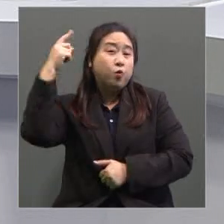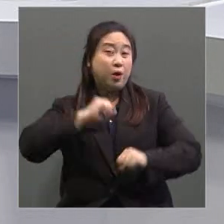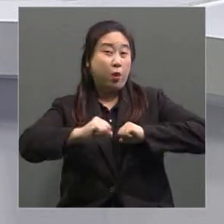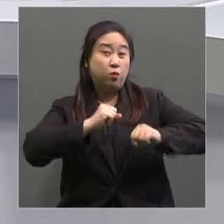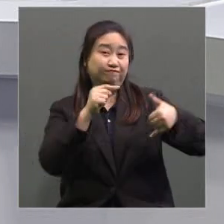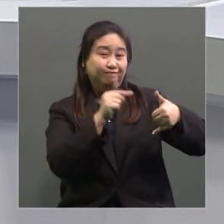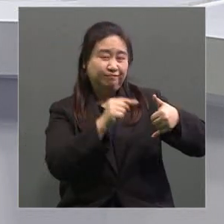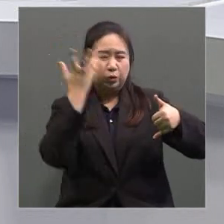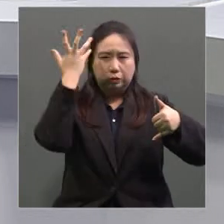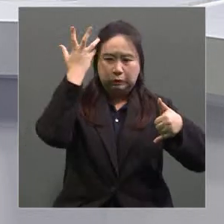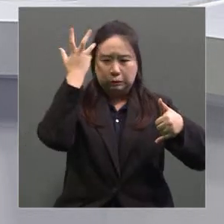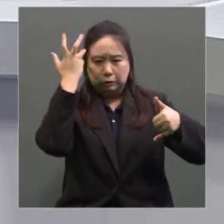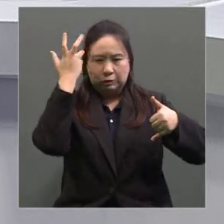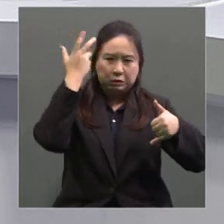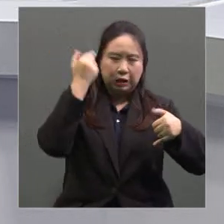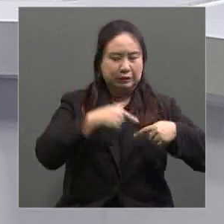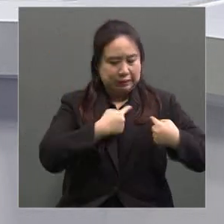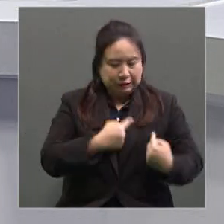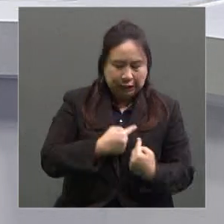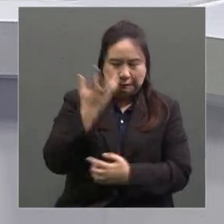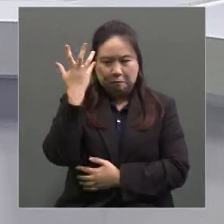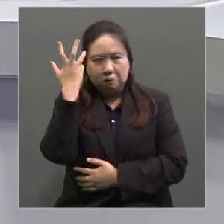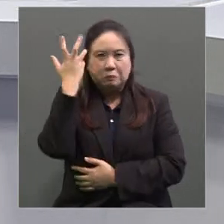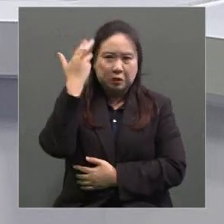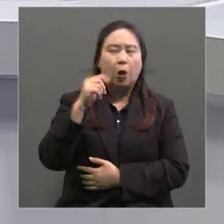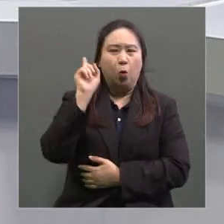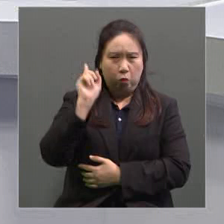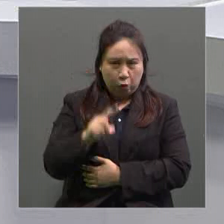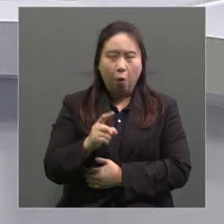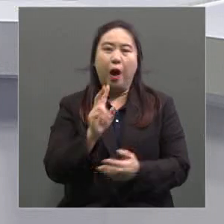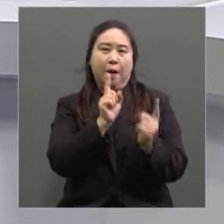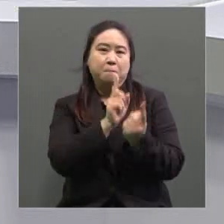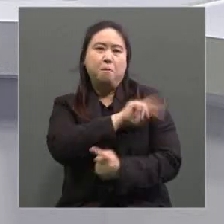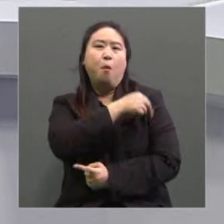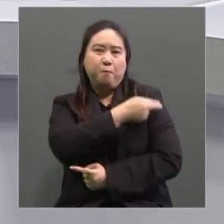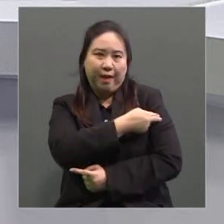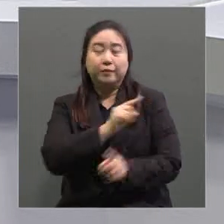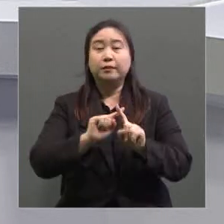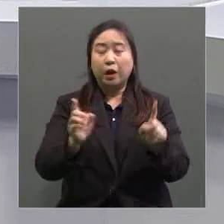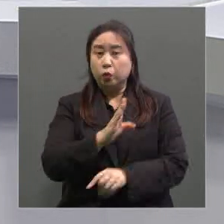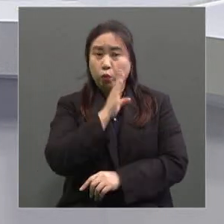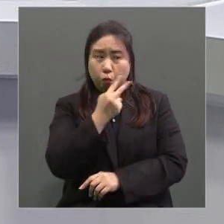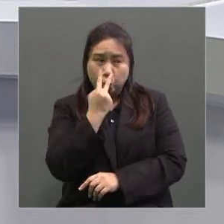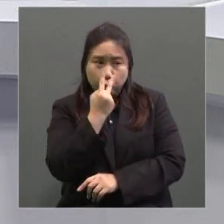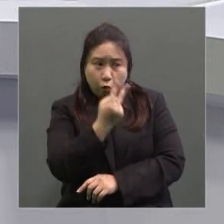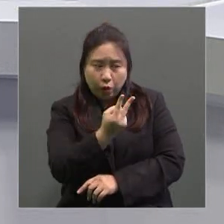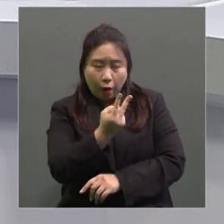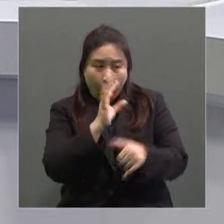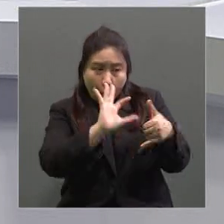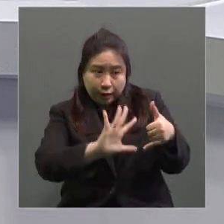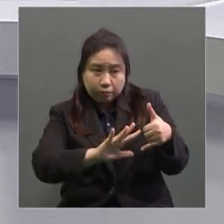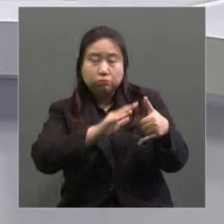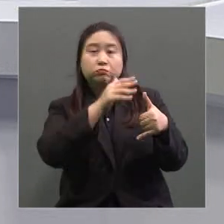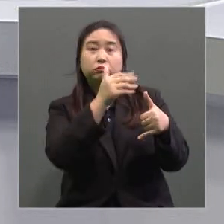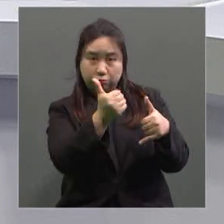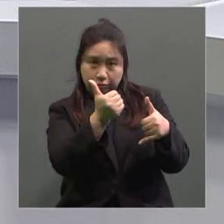เครียดแล้วก็สภาพจิตใจยังค่อนข้างย่ำแย่ต้องประสานให้เข้าไปพบแพทย์เพียงแต่ว่าถ้าดูแล้วสถานการณ์น้องเขาดีขึ้นเนี่